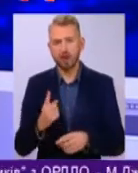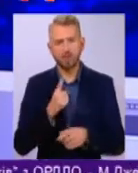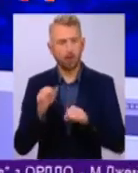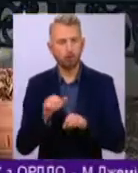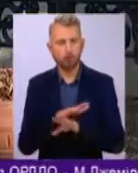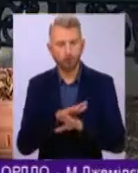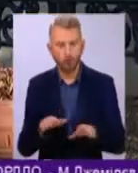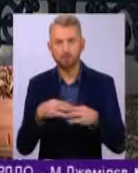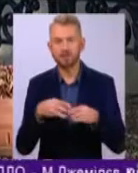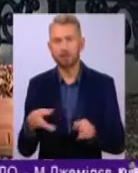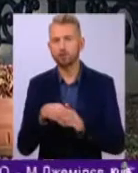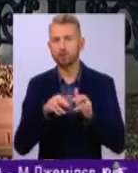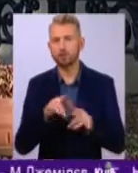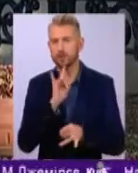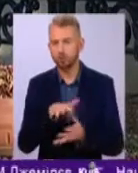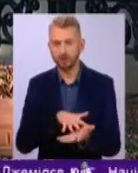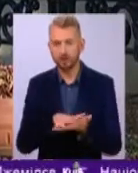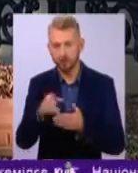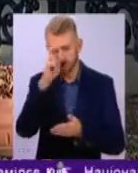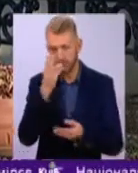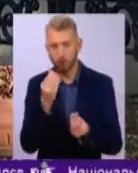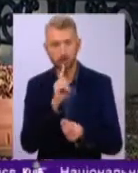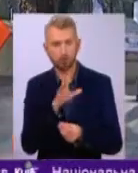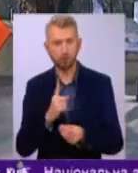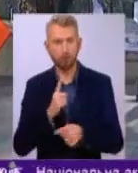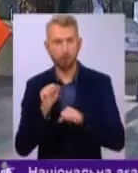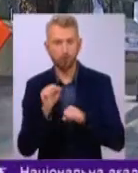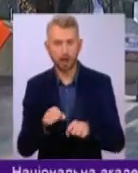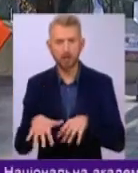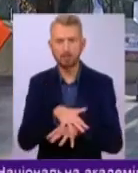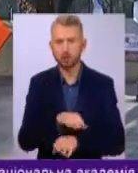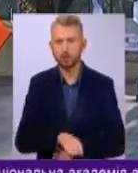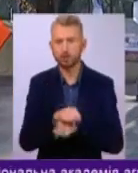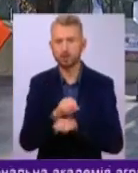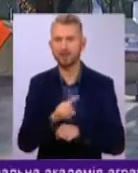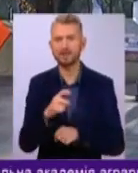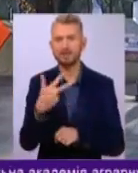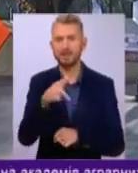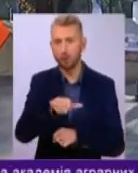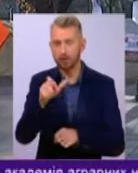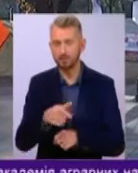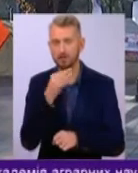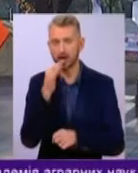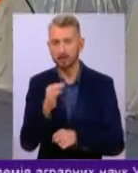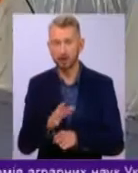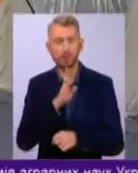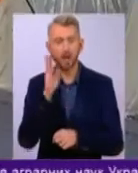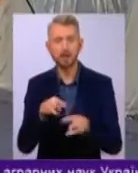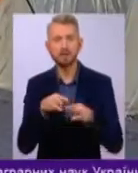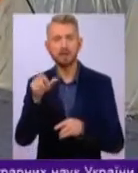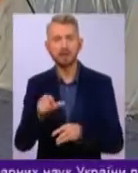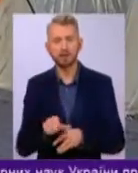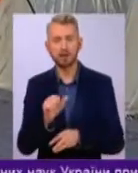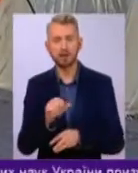Міністерство внутрішніх справ не витрачатиме державні ресурси і не охоронятиме далі масовий протест з 30 осіб. Зазначив вранці міністр МВС